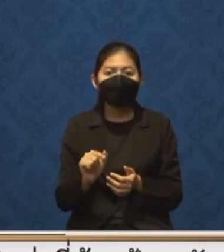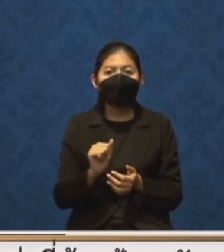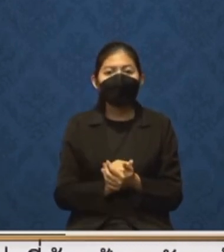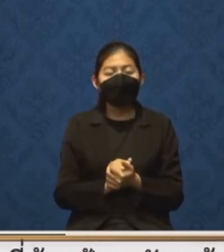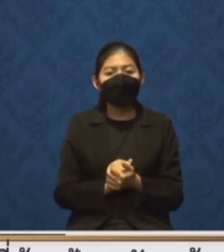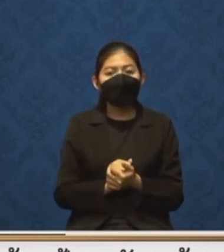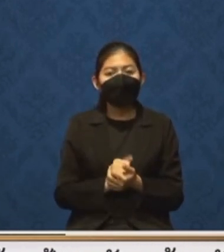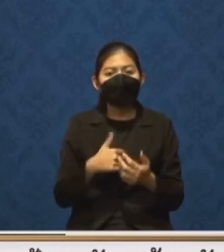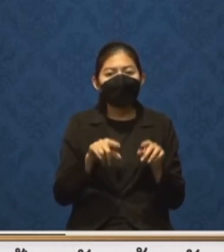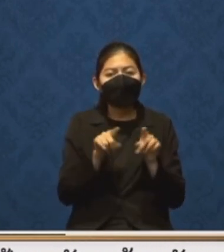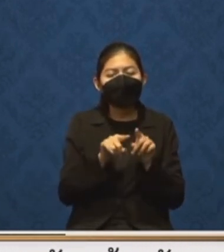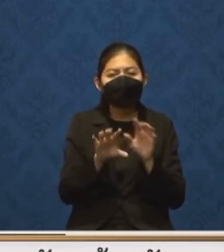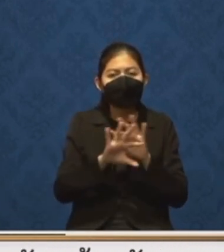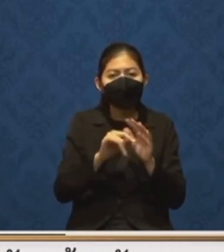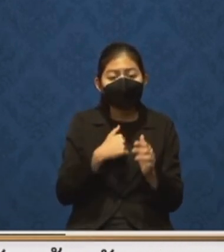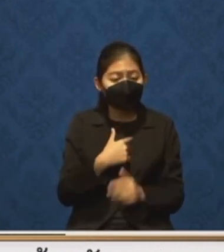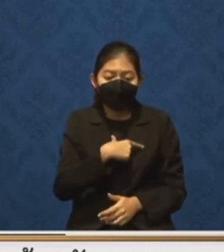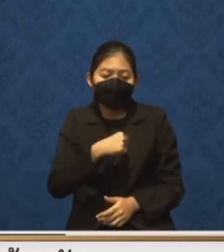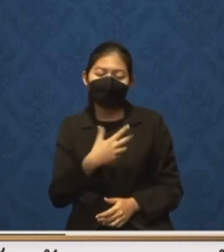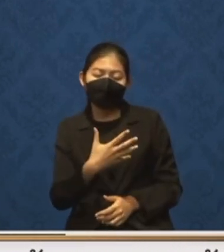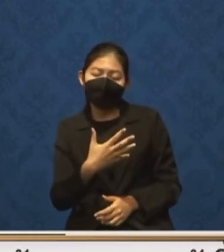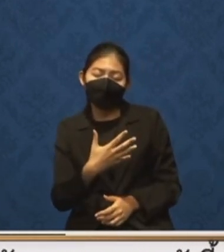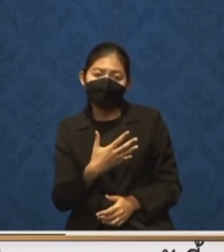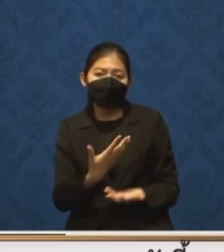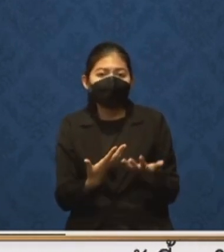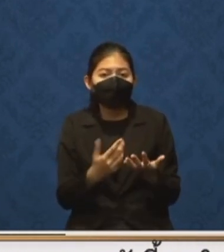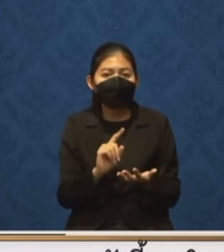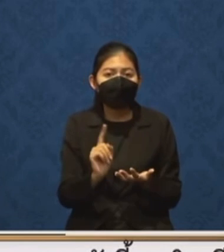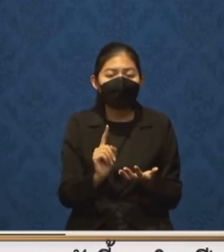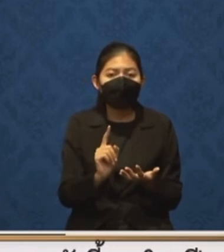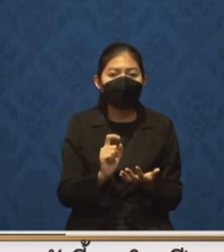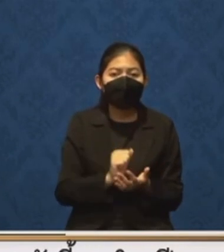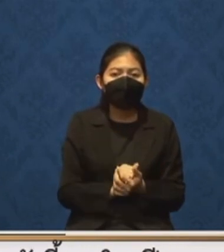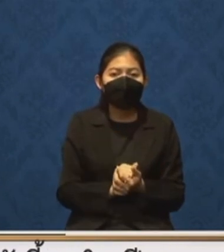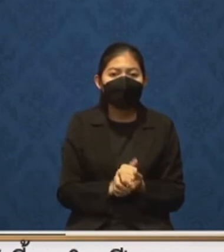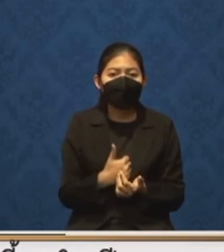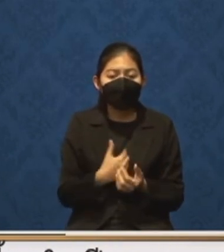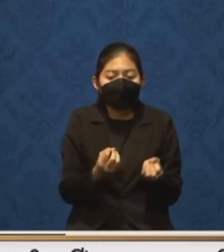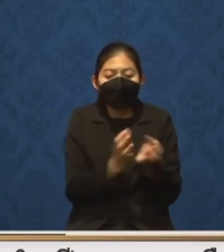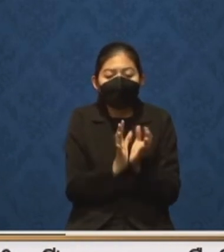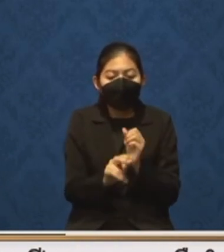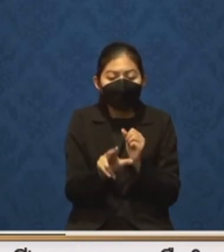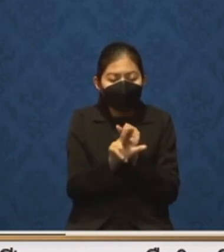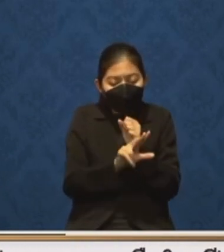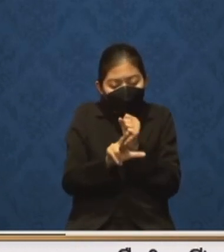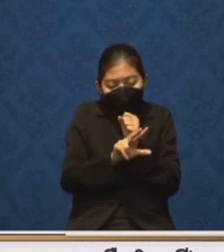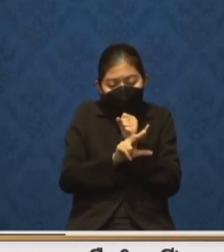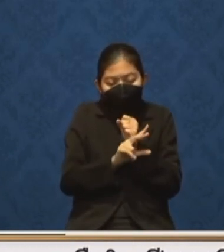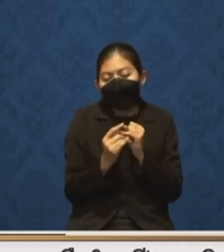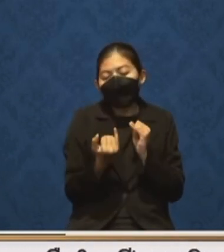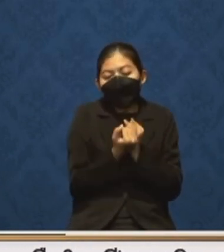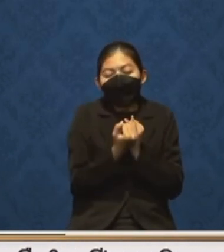วาอาจจะไม่ชอบหไมติดใจนะครัไม่เกาะใหเกินการเสบจิดได้แต่ต้องอยู่ในบ้าน